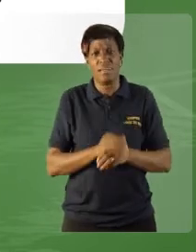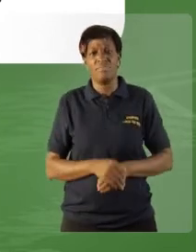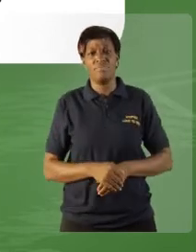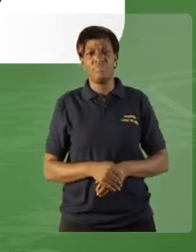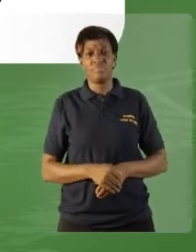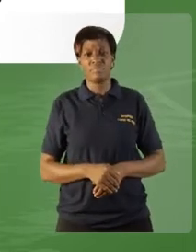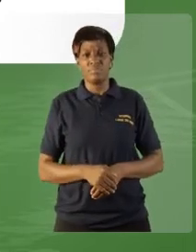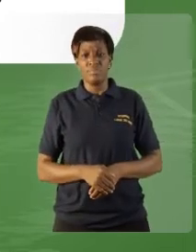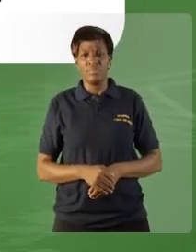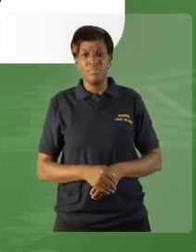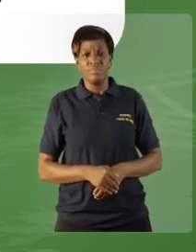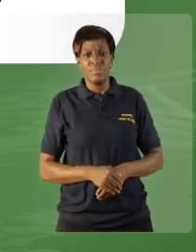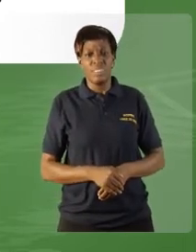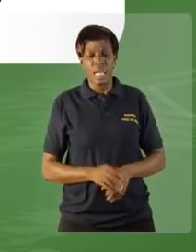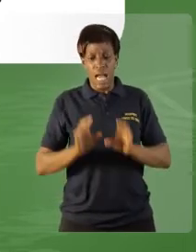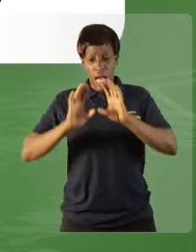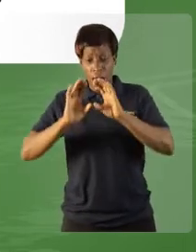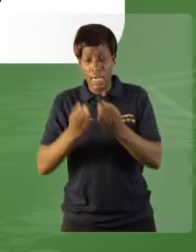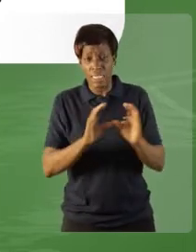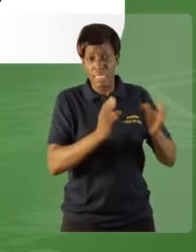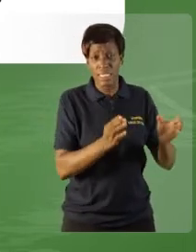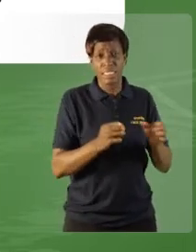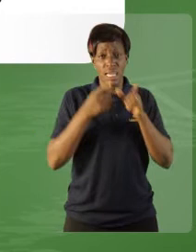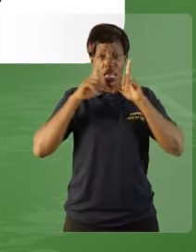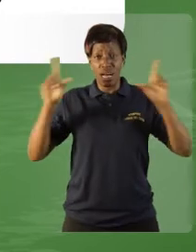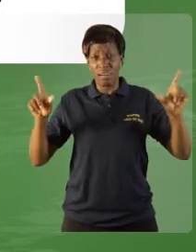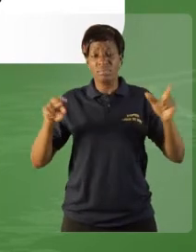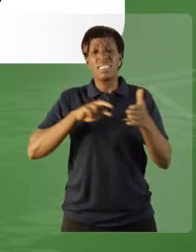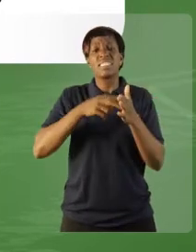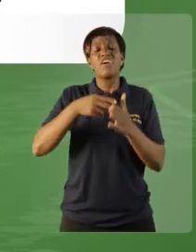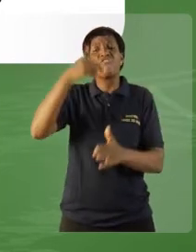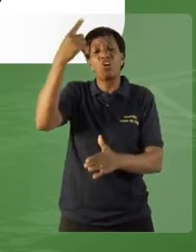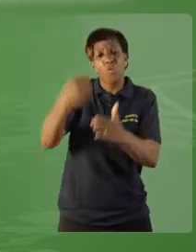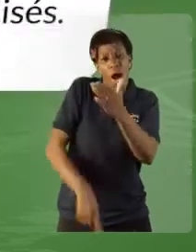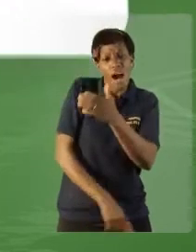Définis ce que tu entends par registre de langue.